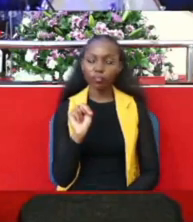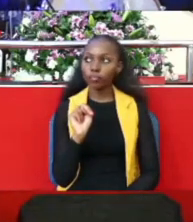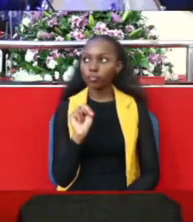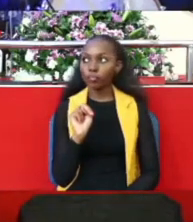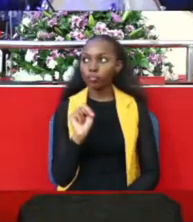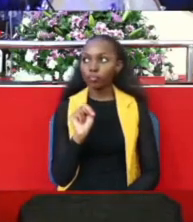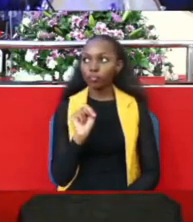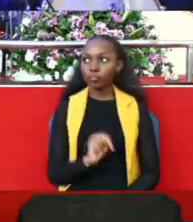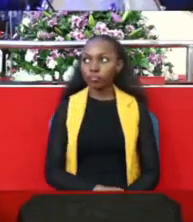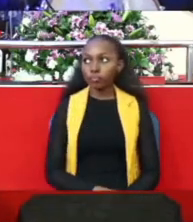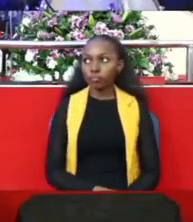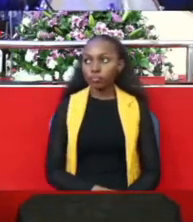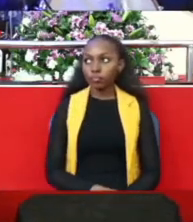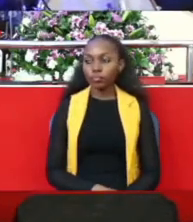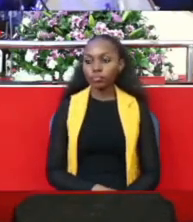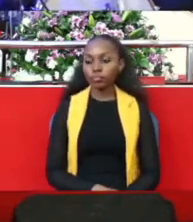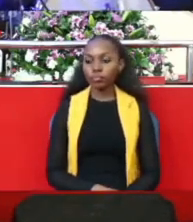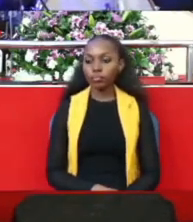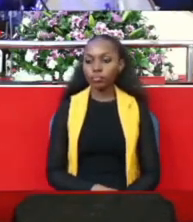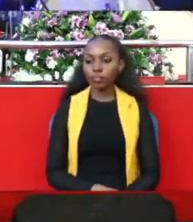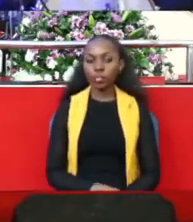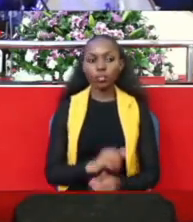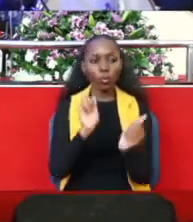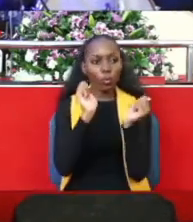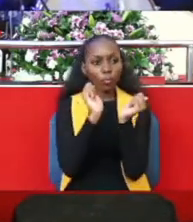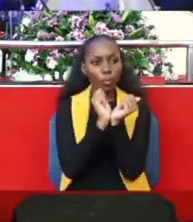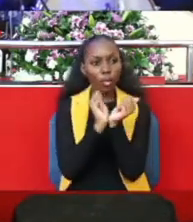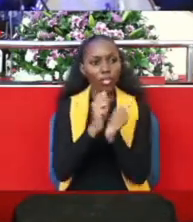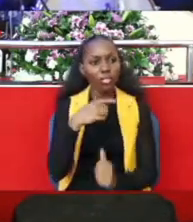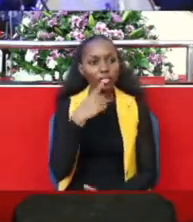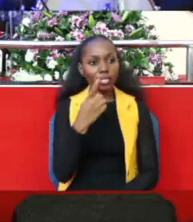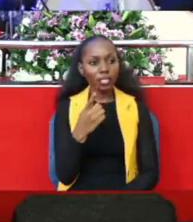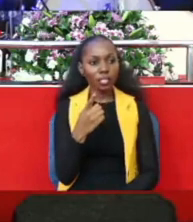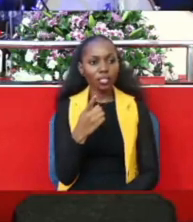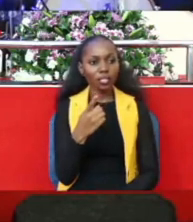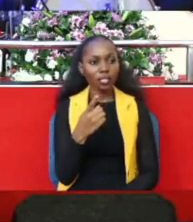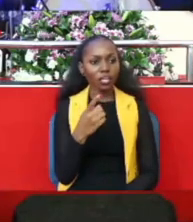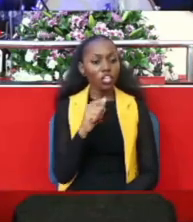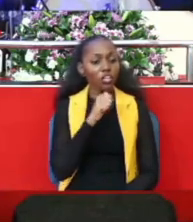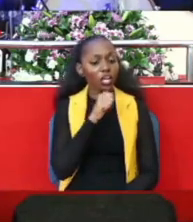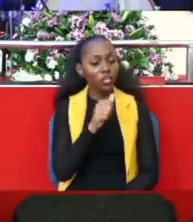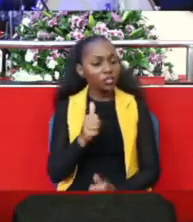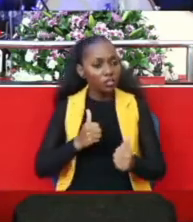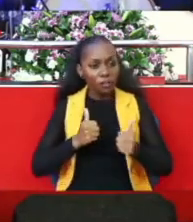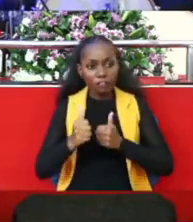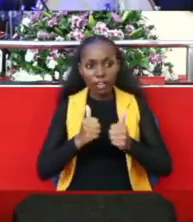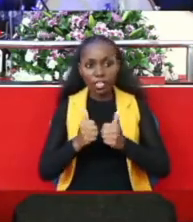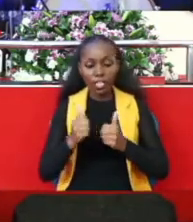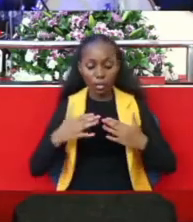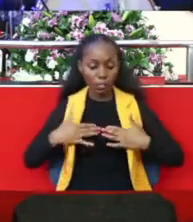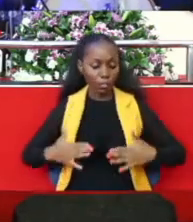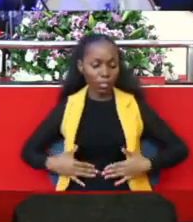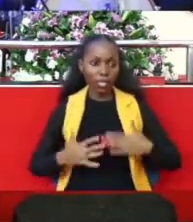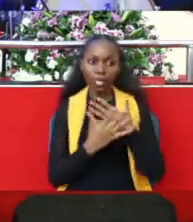tunapigana na damu na nyama. And so he goes on to introduce, if we are not fighting flesh and blood, then who is this that